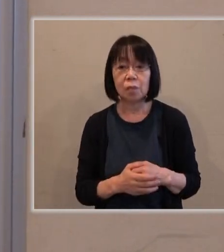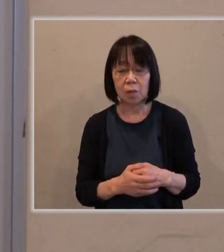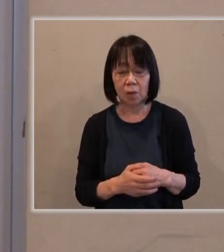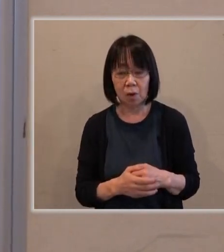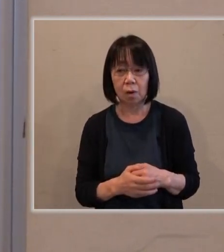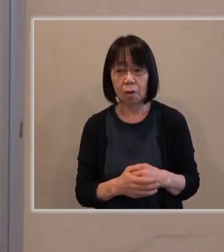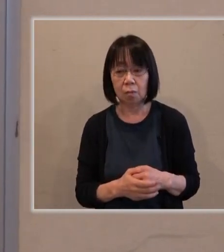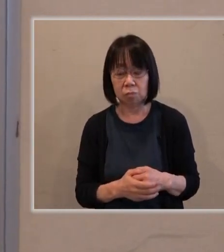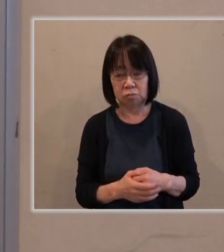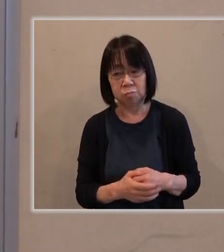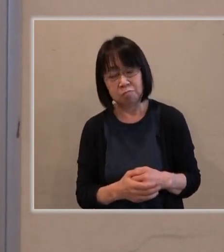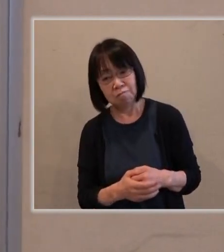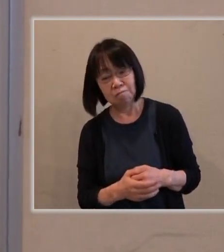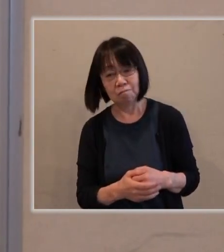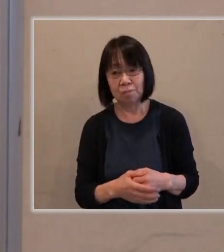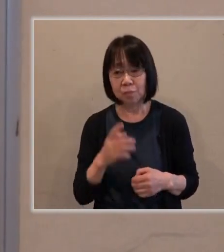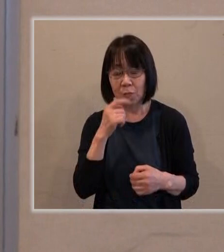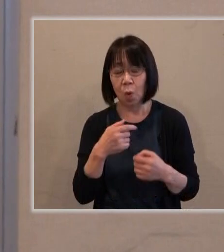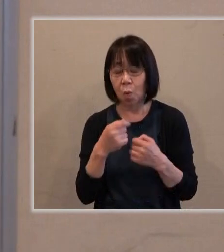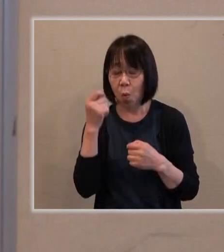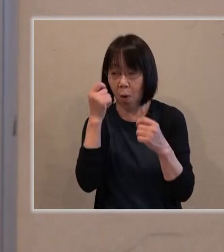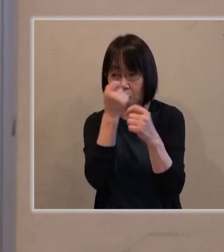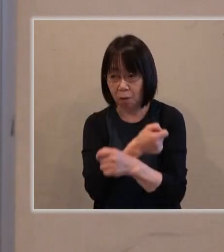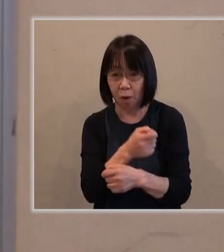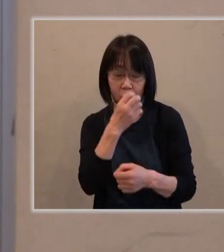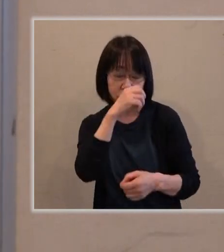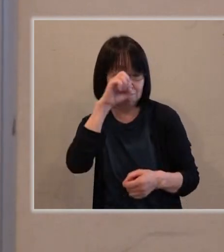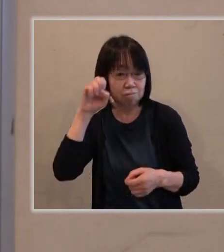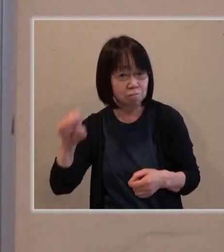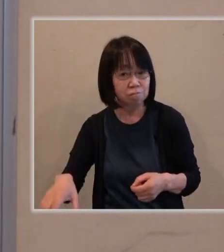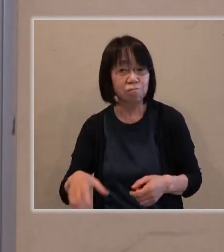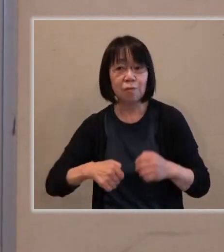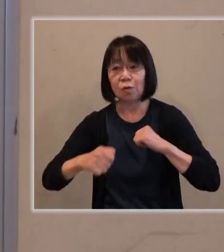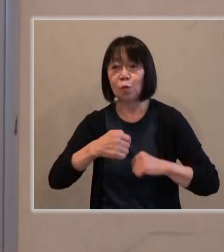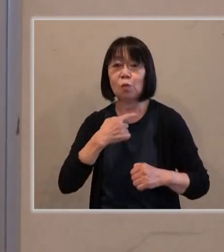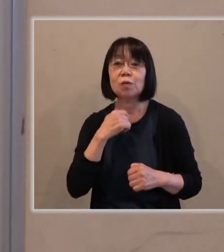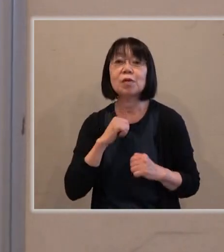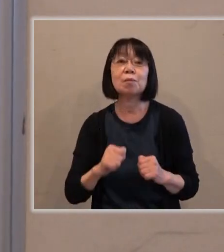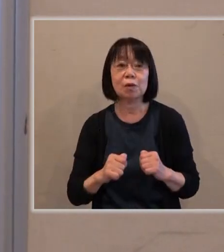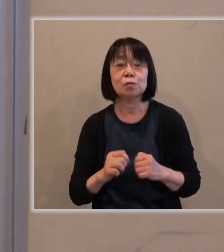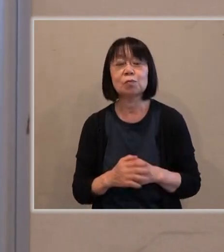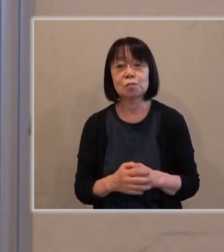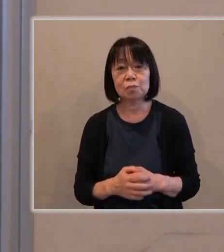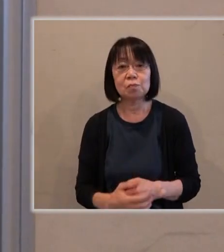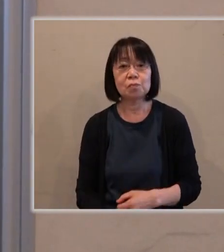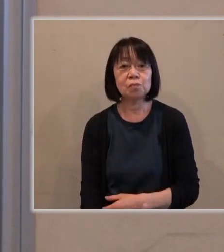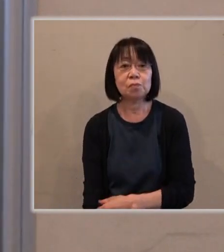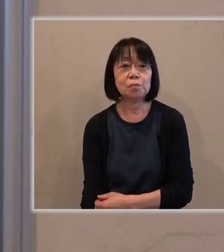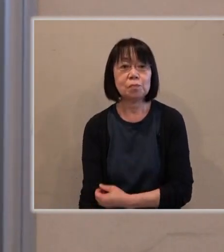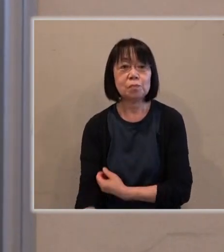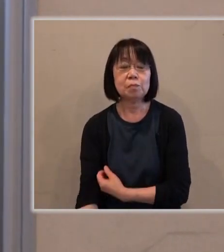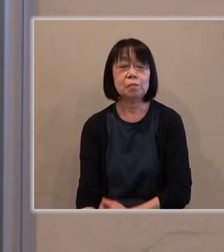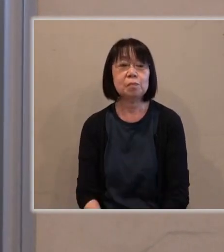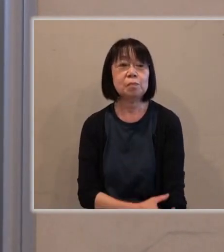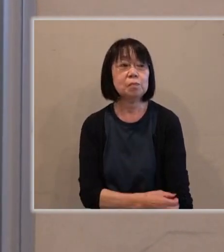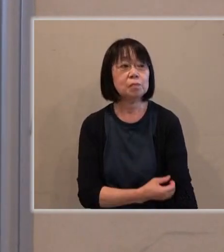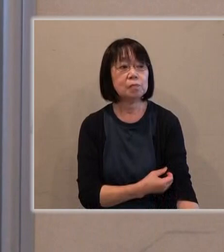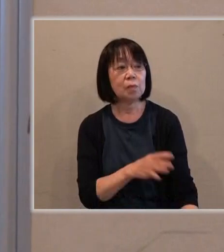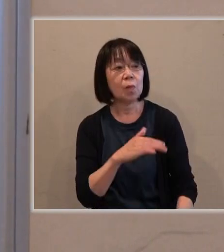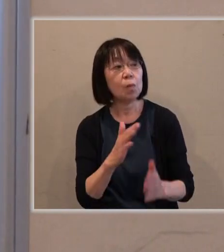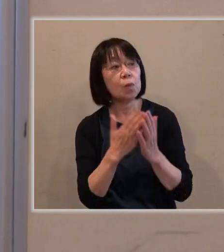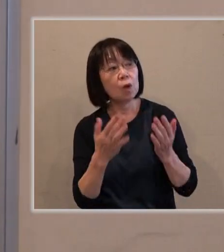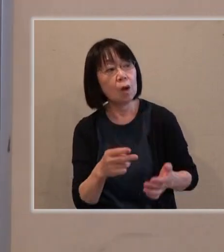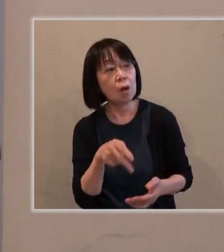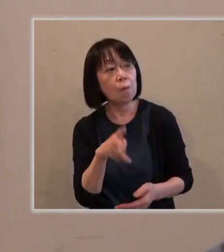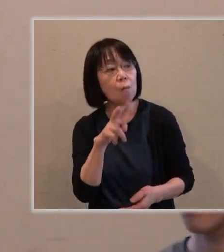事活動をしております。長くなってすいません。 ありがとうございます。 ありがとうございます。 山本さん、これ今パラの